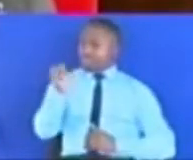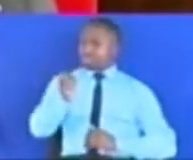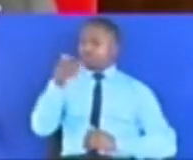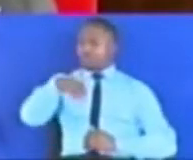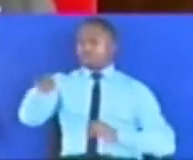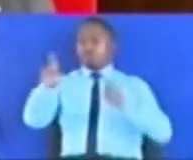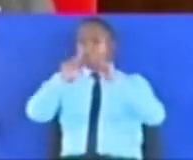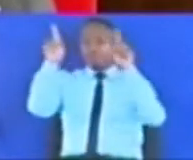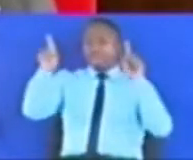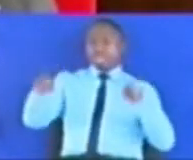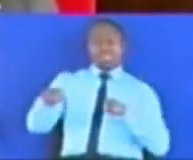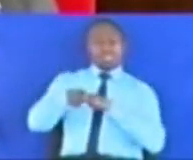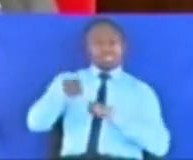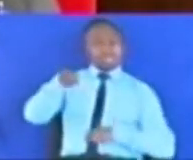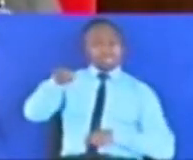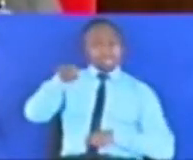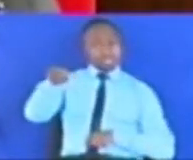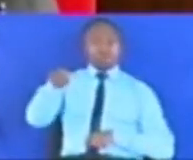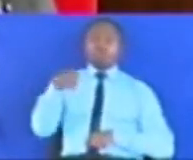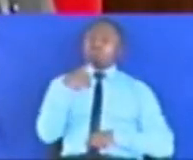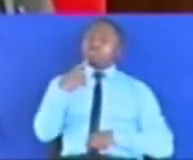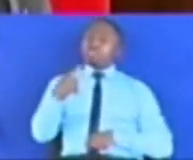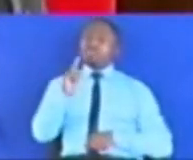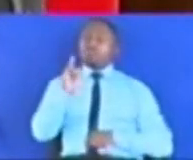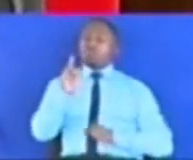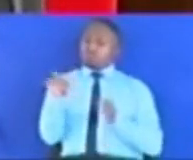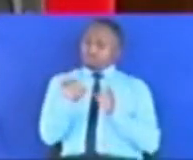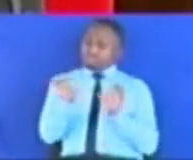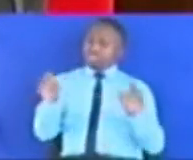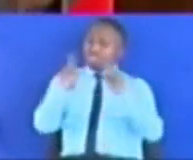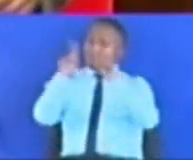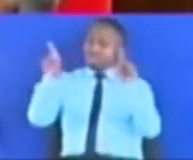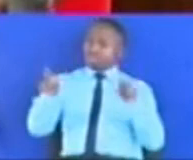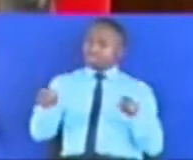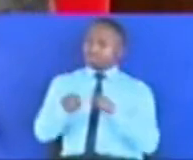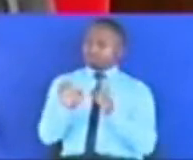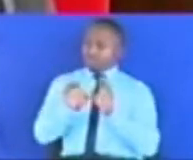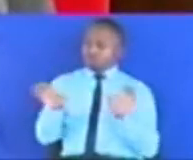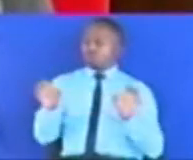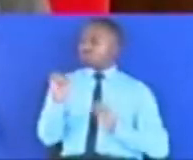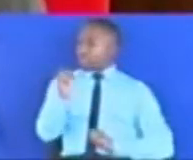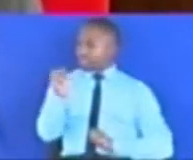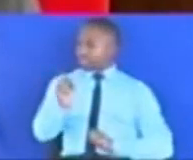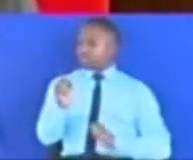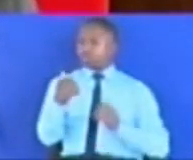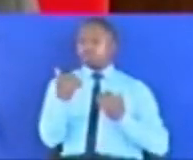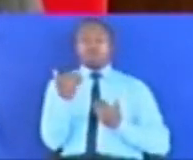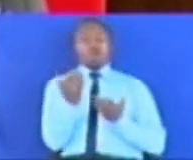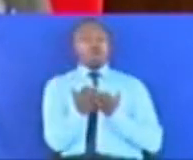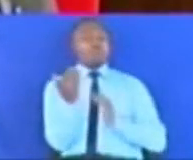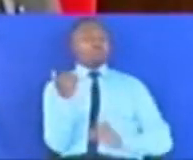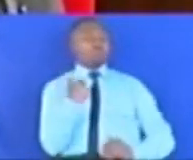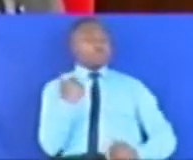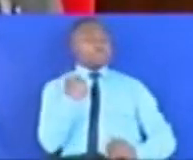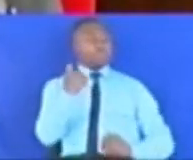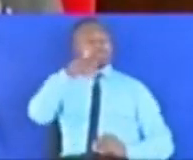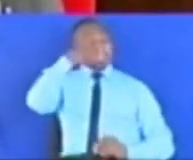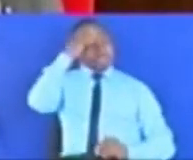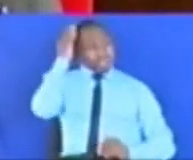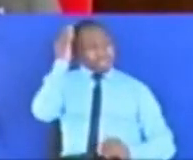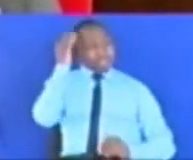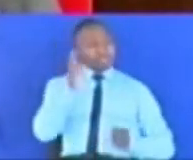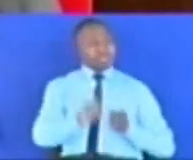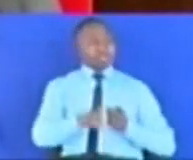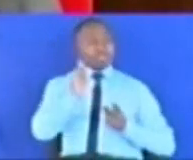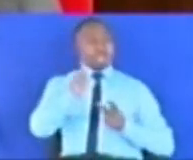kwenye madirisha yale. Tulisema kutakuwa na madirisha ya wazee. Naomba mtuambie serikali